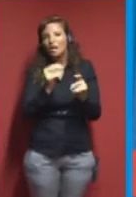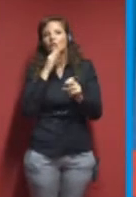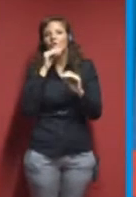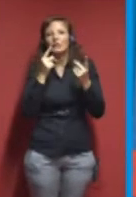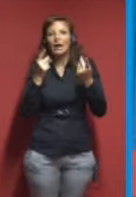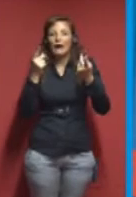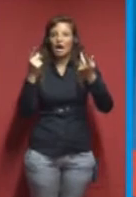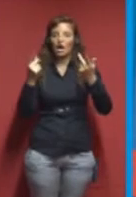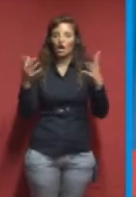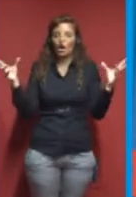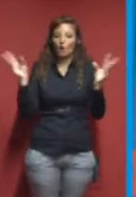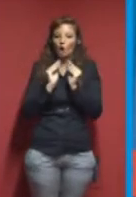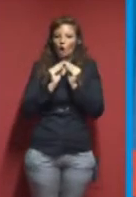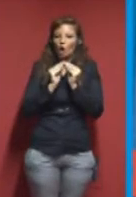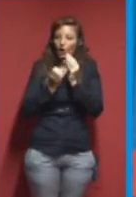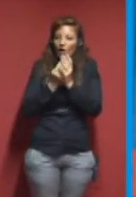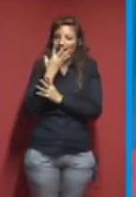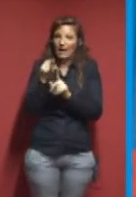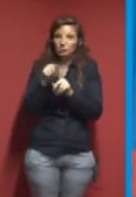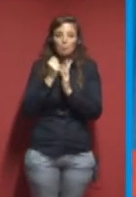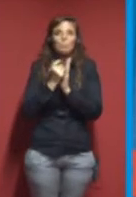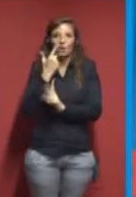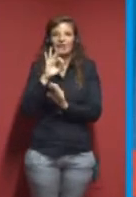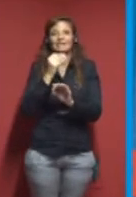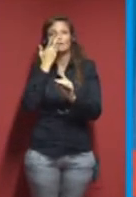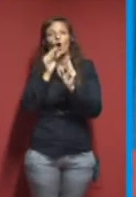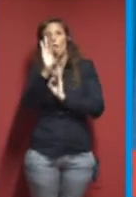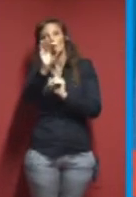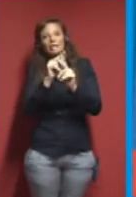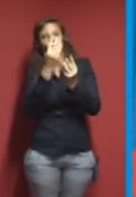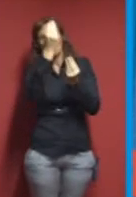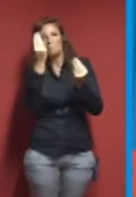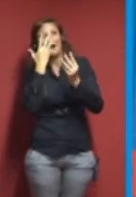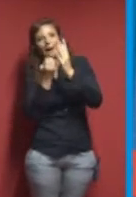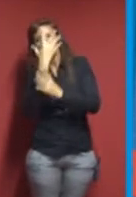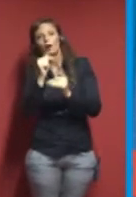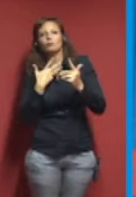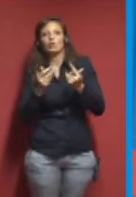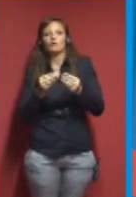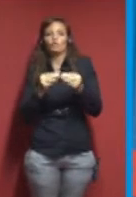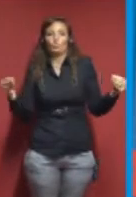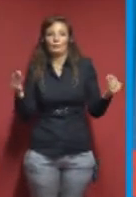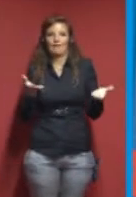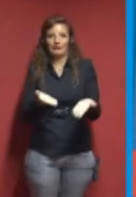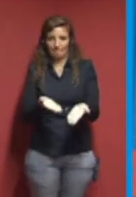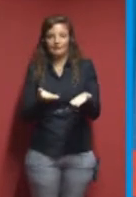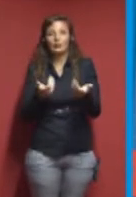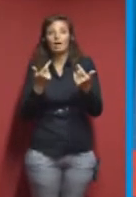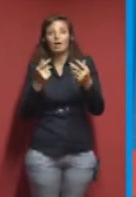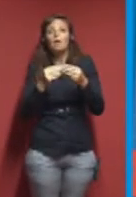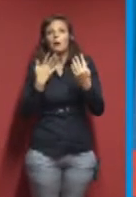è molto importante se vogliamo creare una bambola abbiamo degli strumenti è possibile